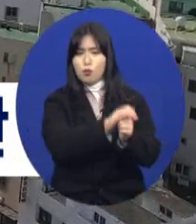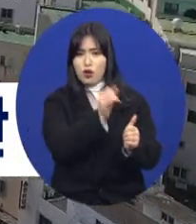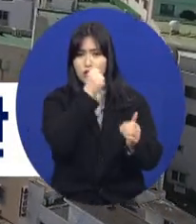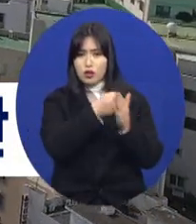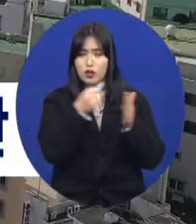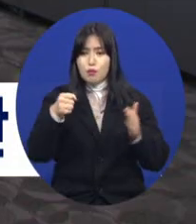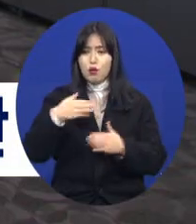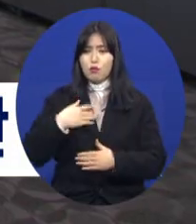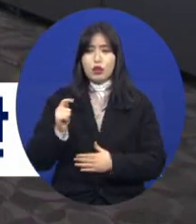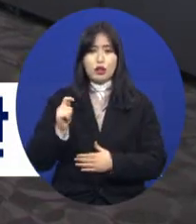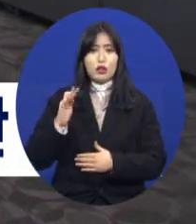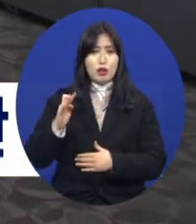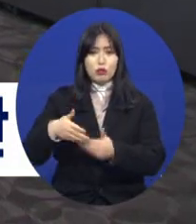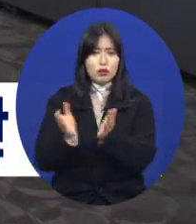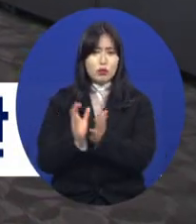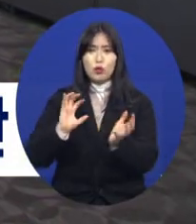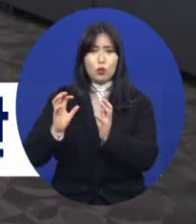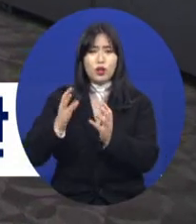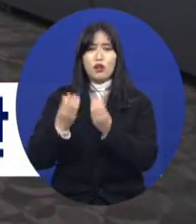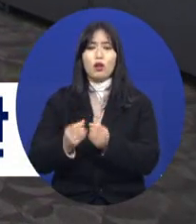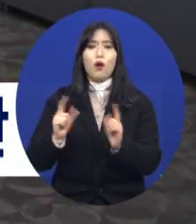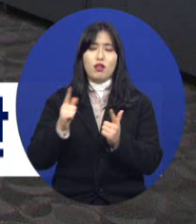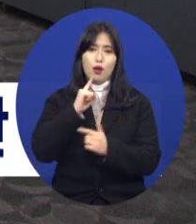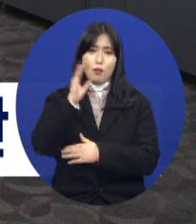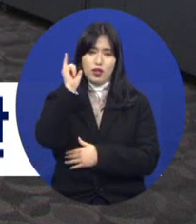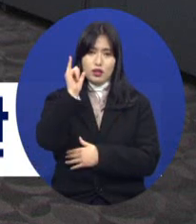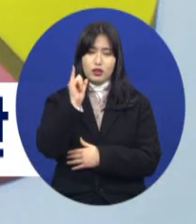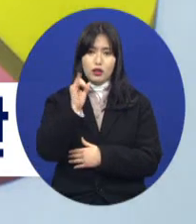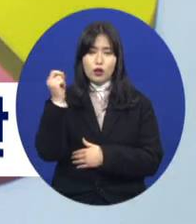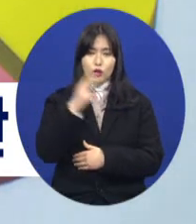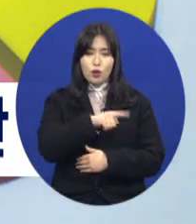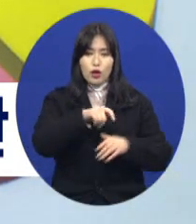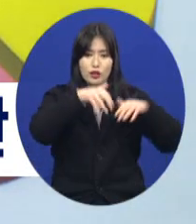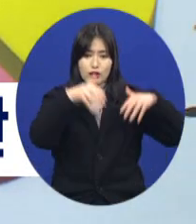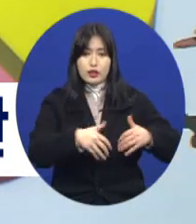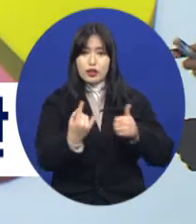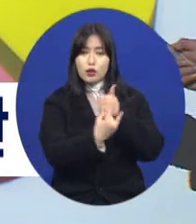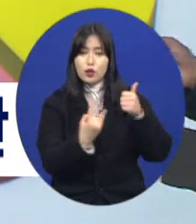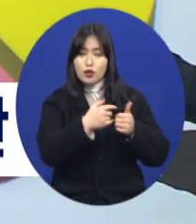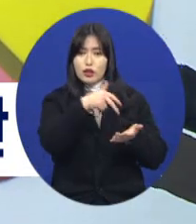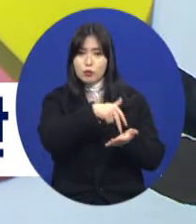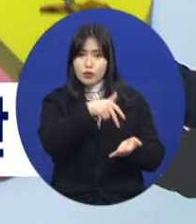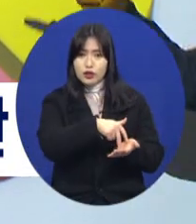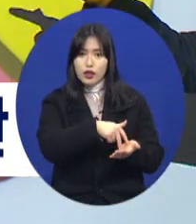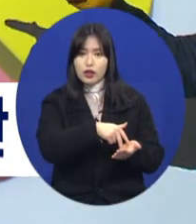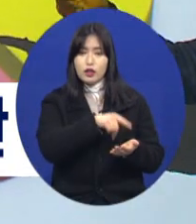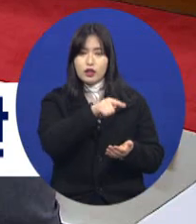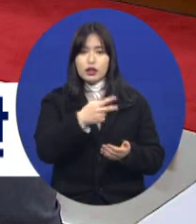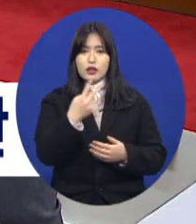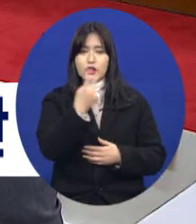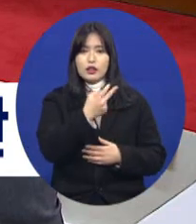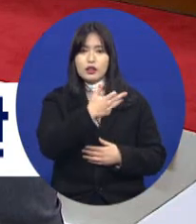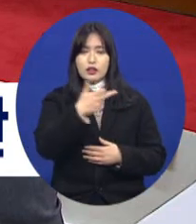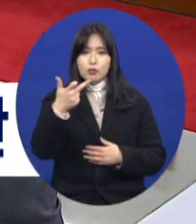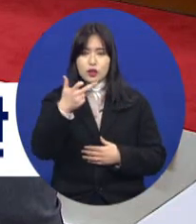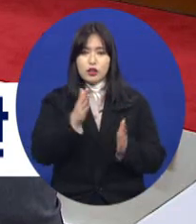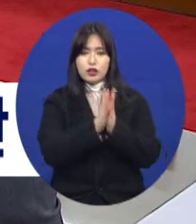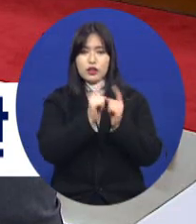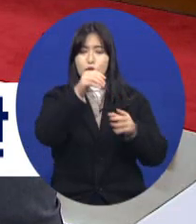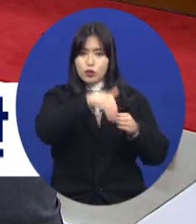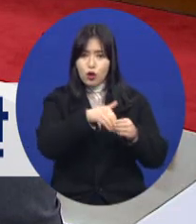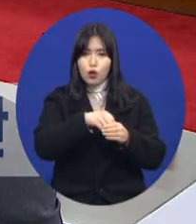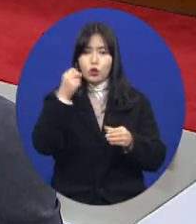논의 할 사안이 아니라고 지적했습니다 한편 제주도 행정체제 개편 위원회는 2017년 행정시장 직선제 와